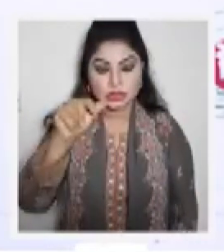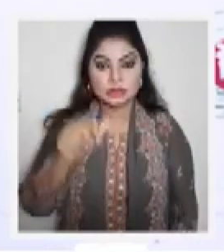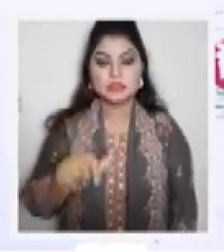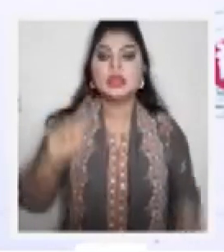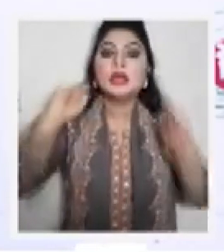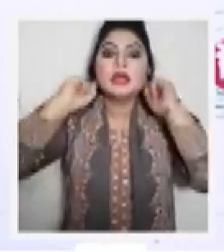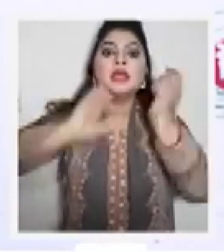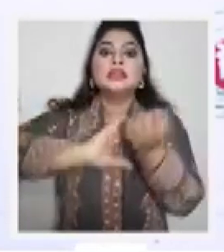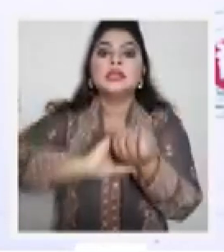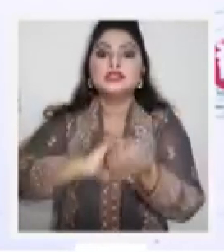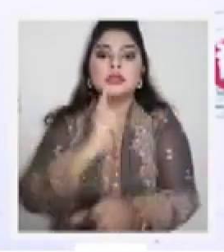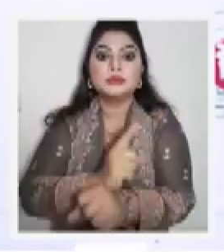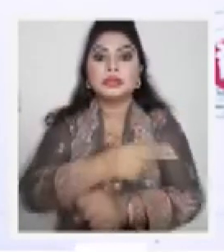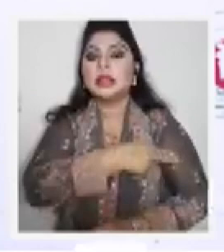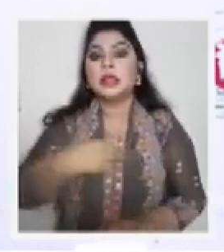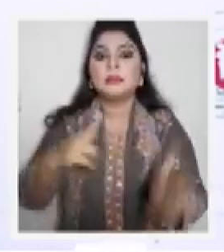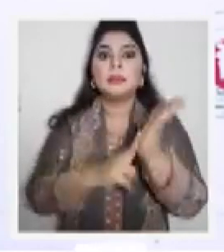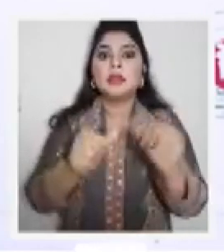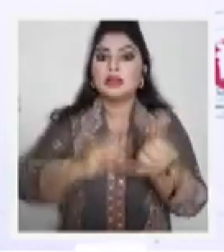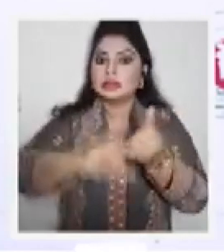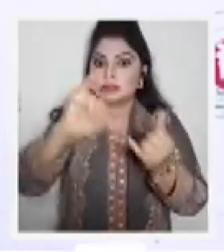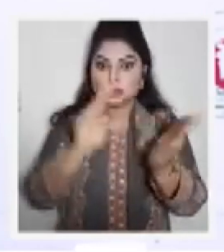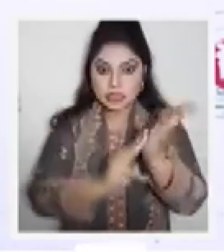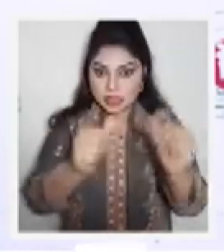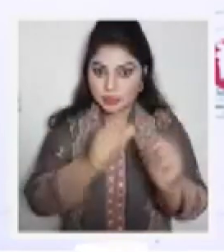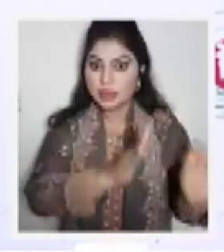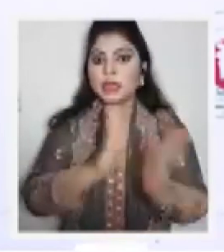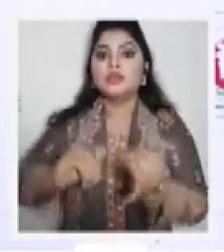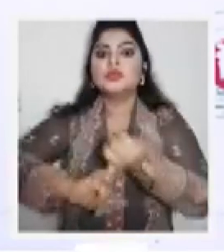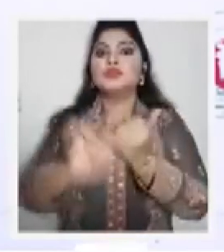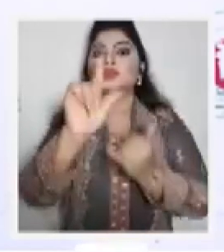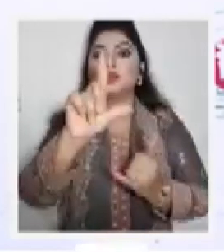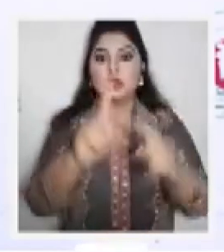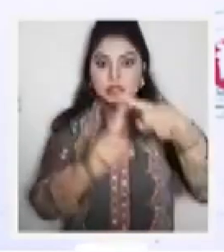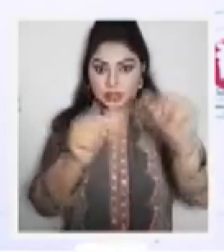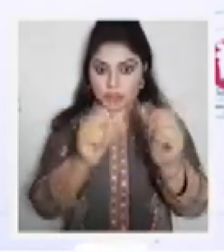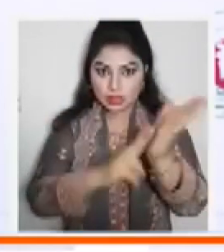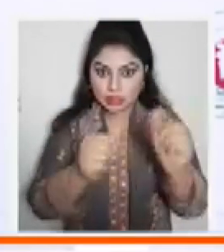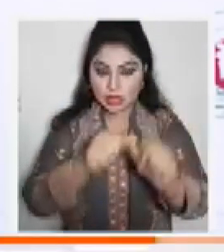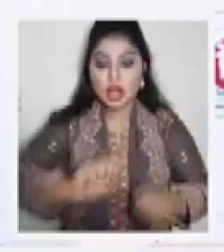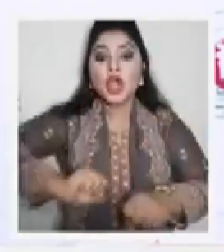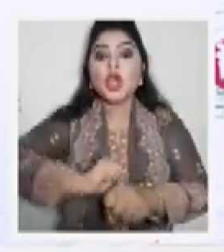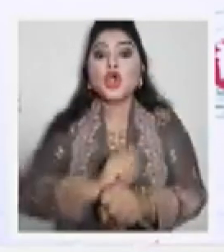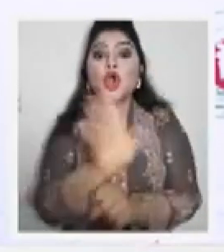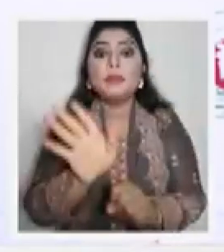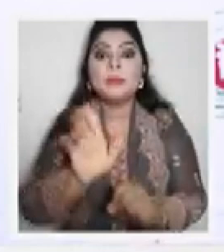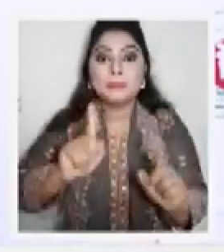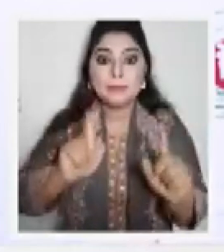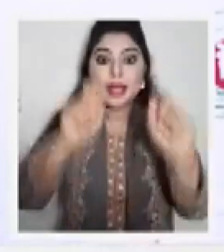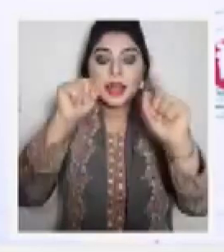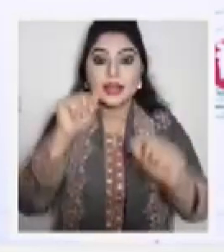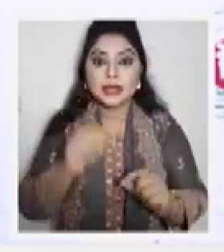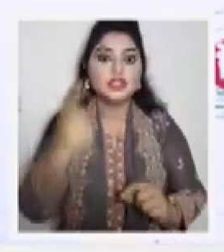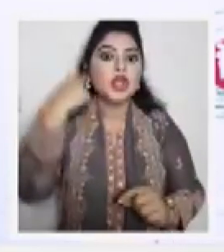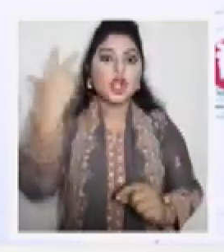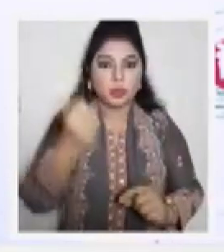আজ 24 জুলাই 2020, নয় শ্রাবণ, 1427। স্বাস্থ্য অধিদপ্তর থেকে আমি অধ্যাপক ডাক্তার নাসিমা সুলতানা